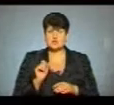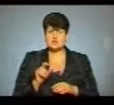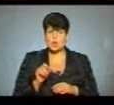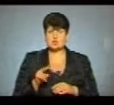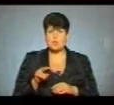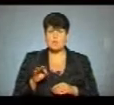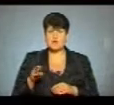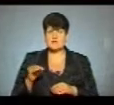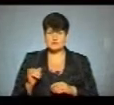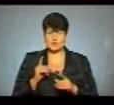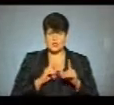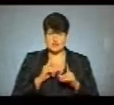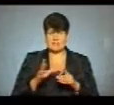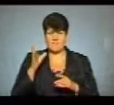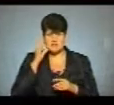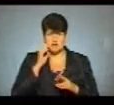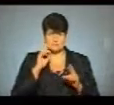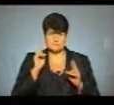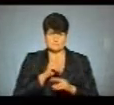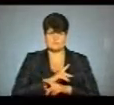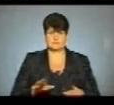селищної ради вони вважають недійсним.